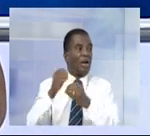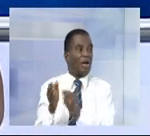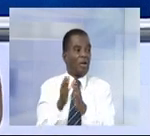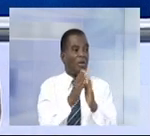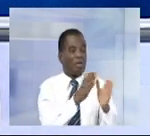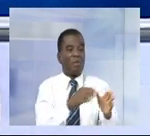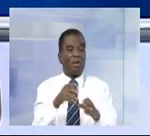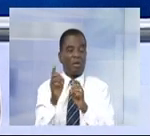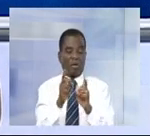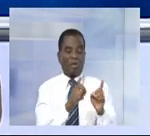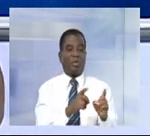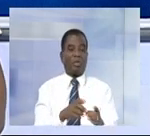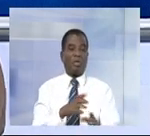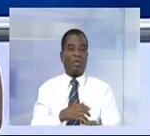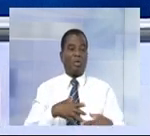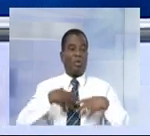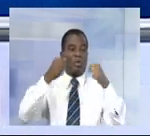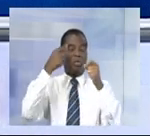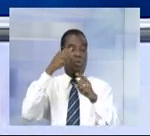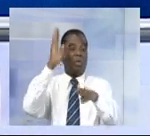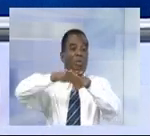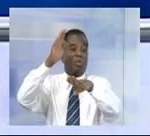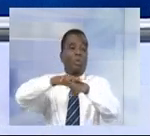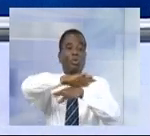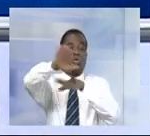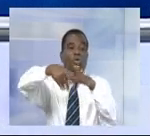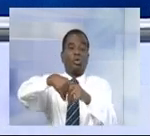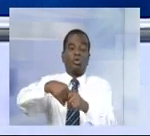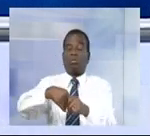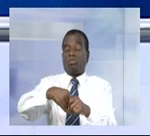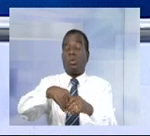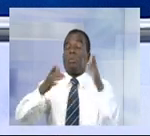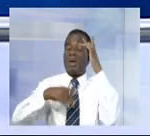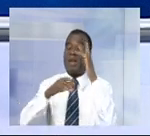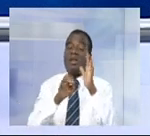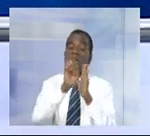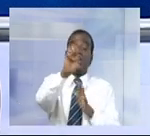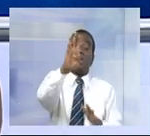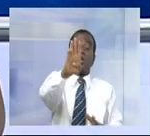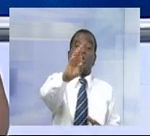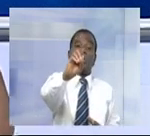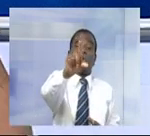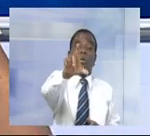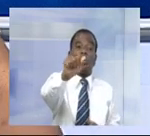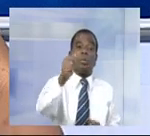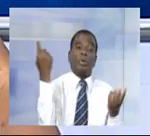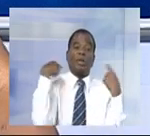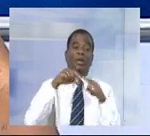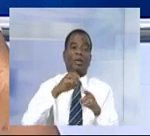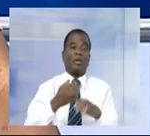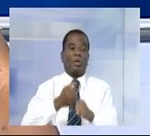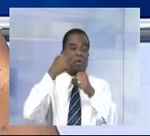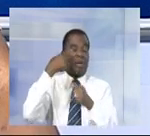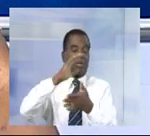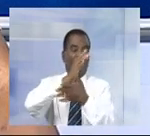dispositif sanitaire de grande ampleur pour prévenir tout risque de propagation du virus Ebola lors de la CAN 2015. On fait le